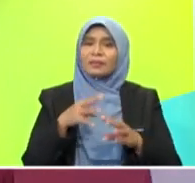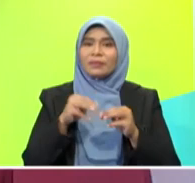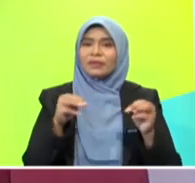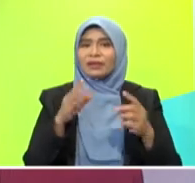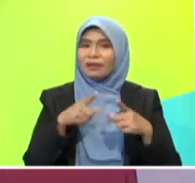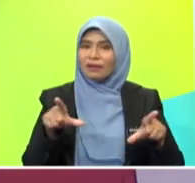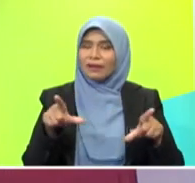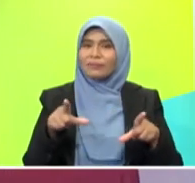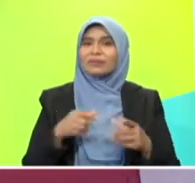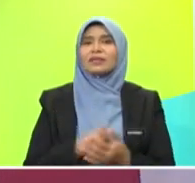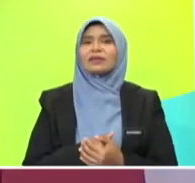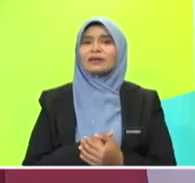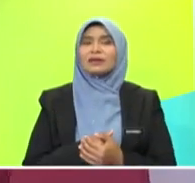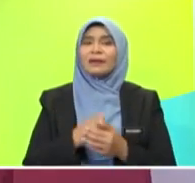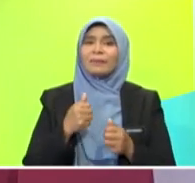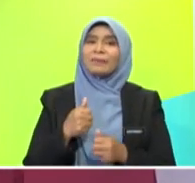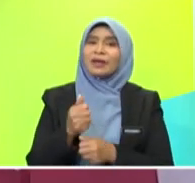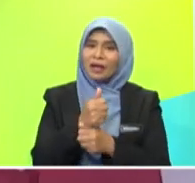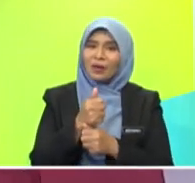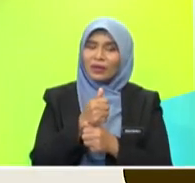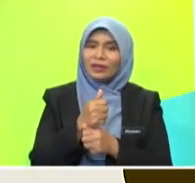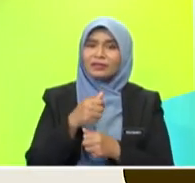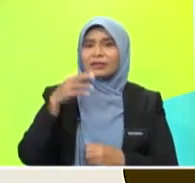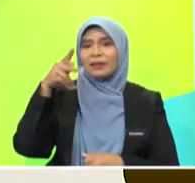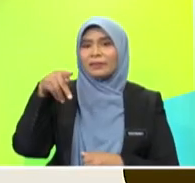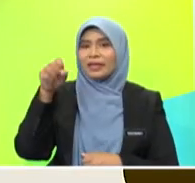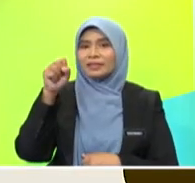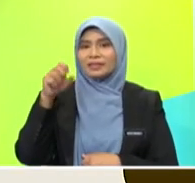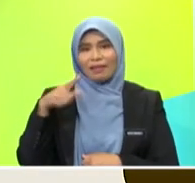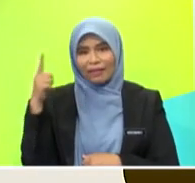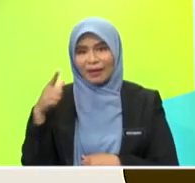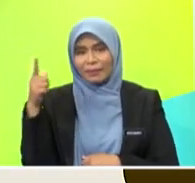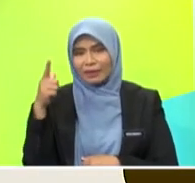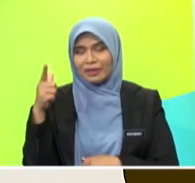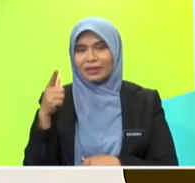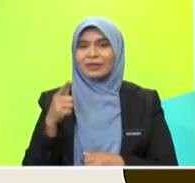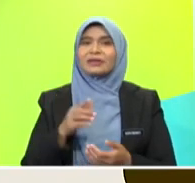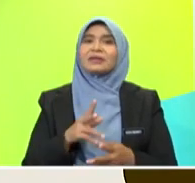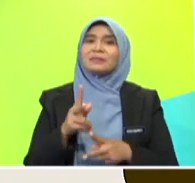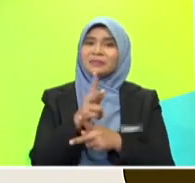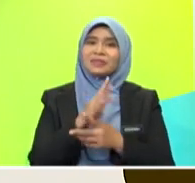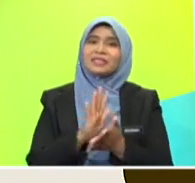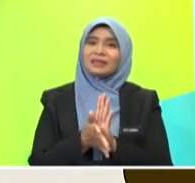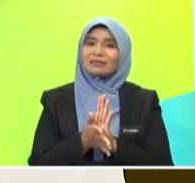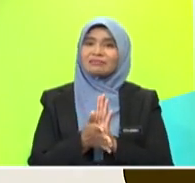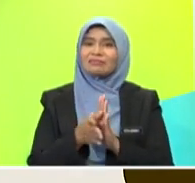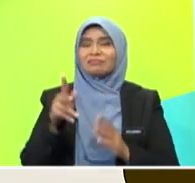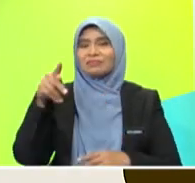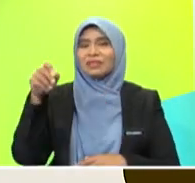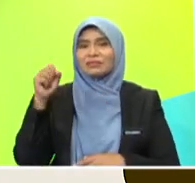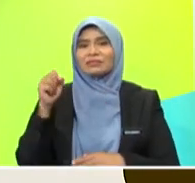ketiga pengawas pusat sumber yang bekerja di pusat sumber sekolah keempat